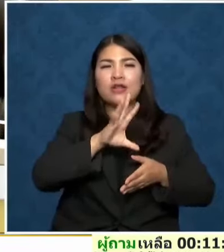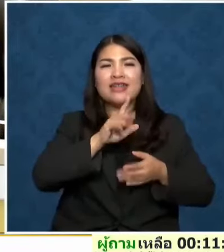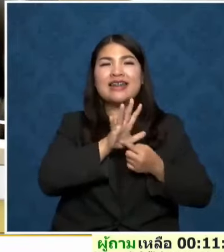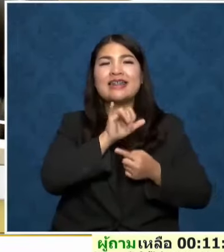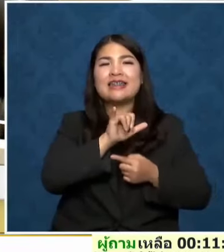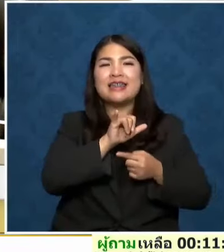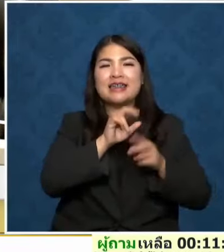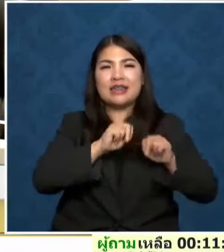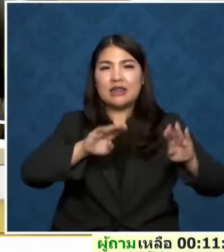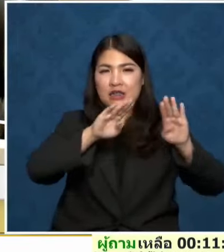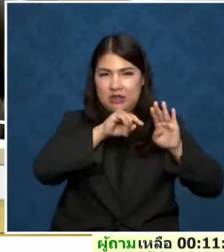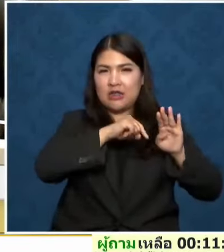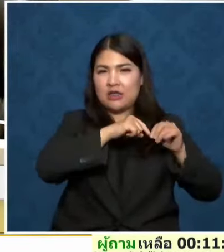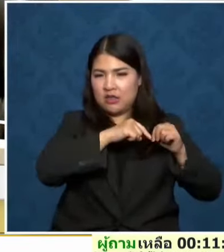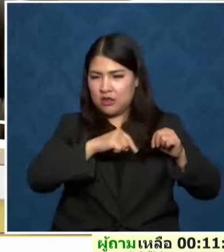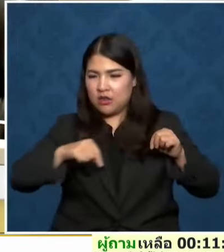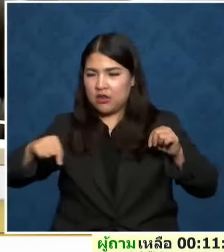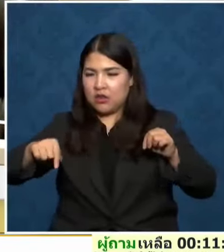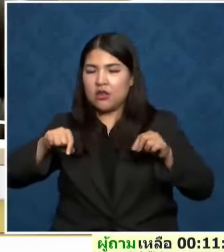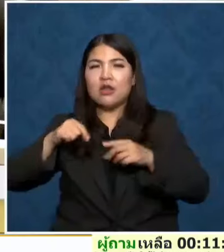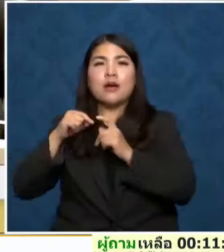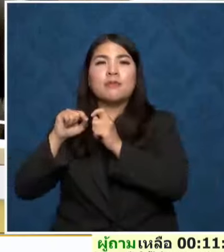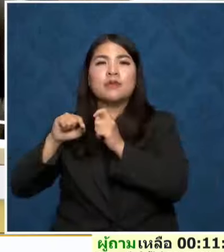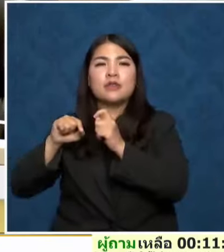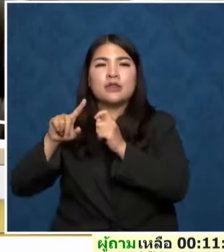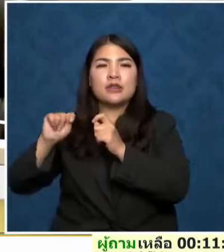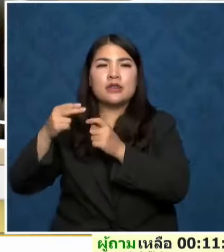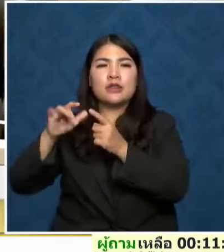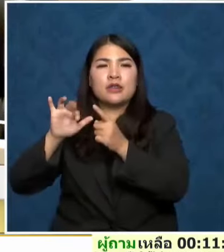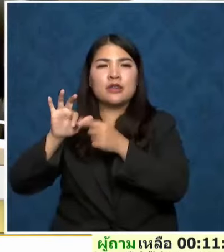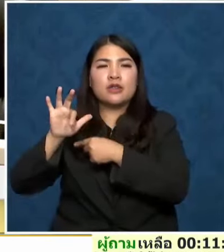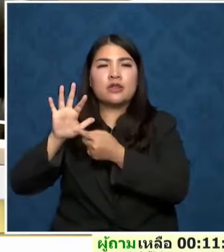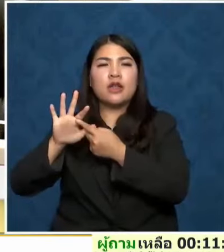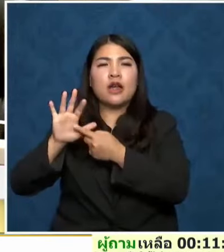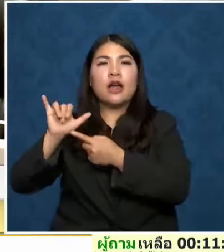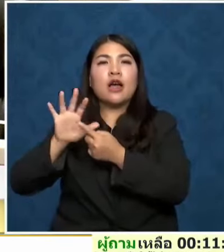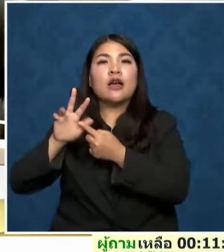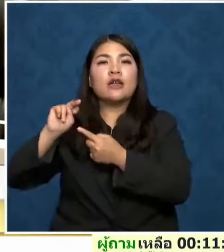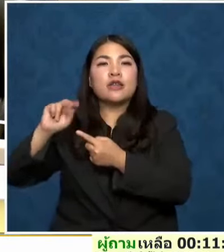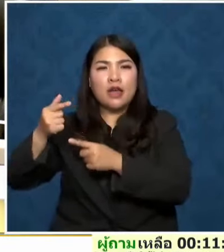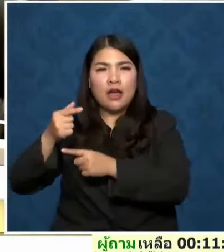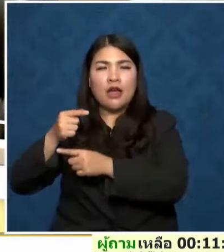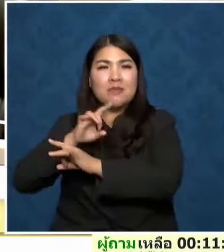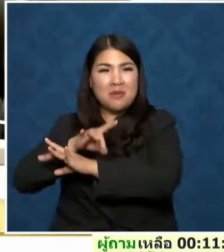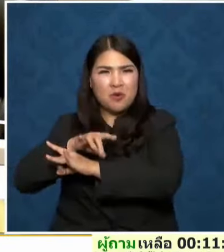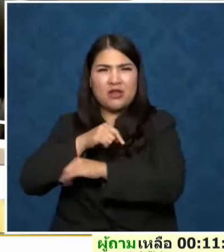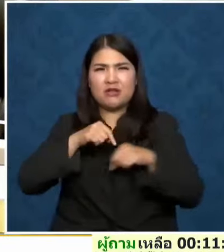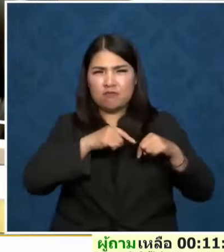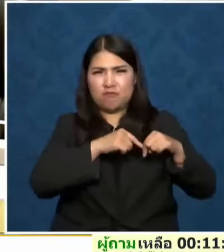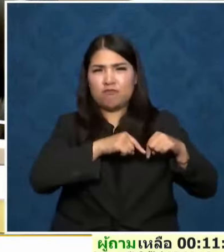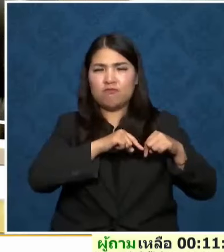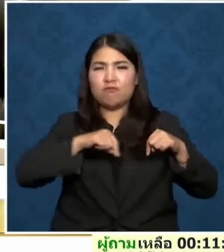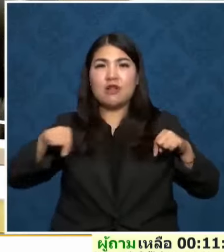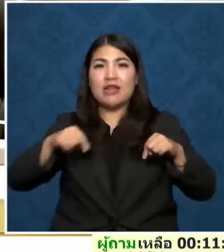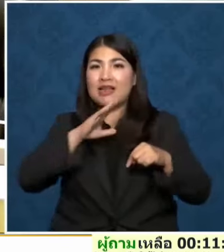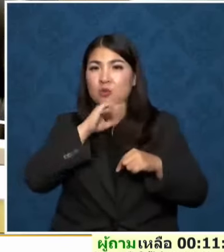จนไปถึงทายาม ก package lanmentื่ทายาม เพะรบุรีนะครับถ้าผมคิดวากะ สวตัลพ Hernandezตั้